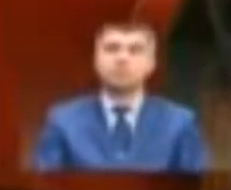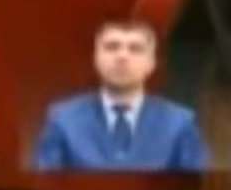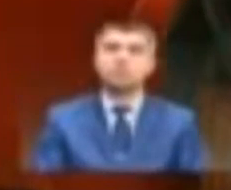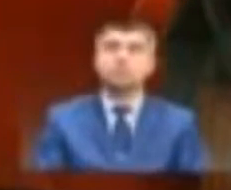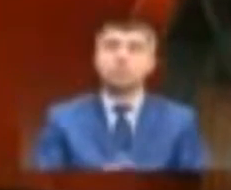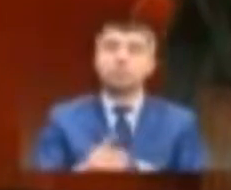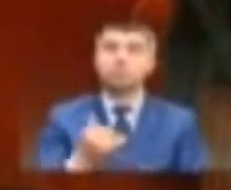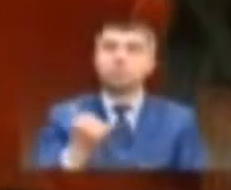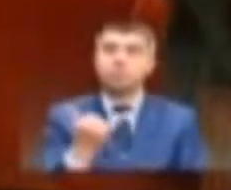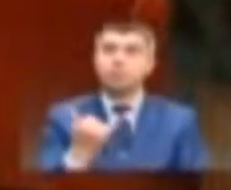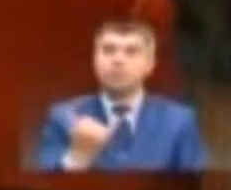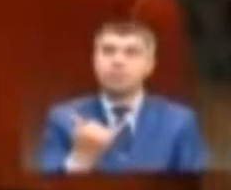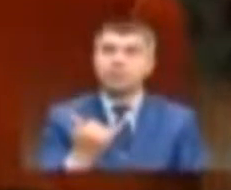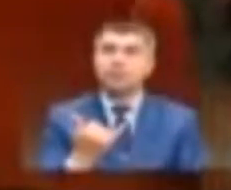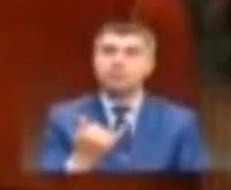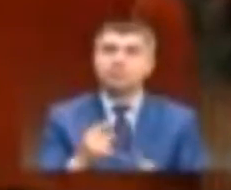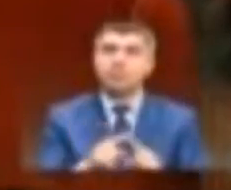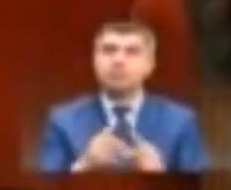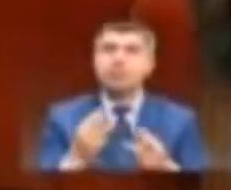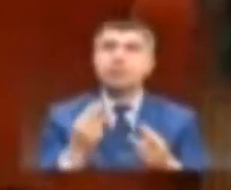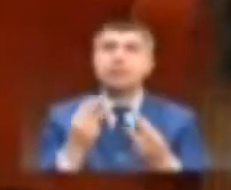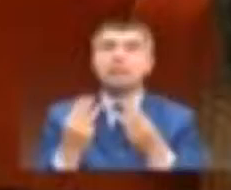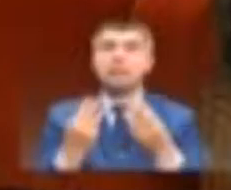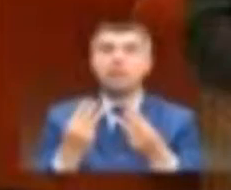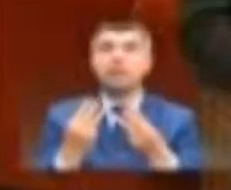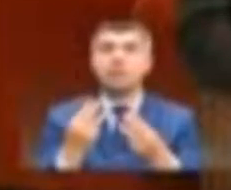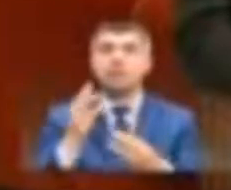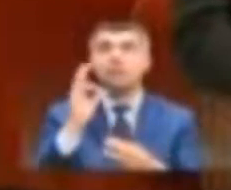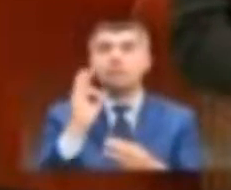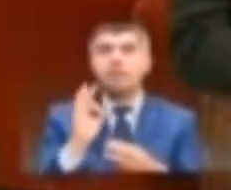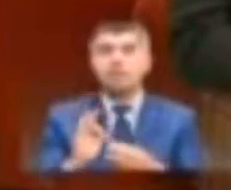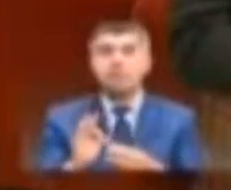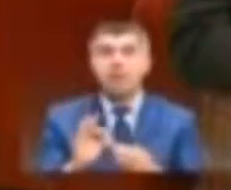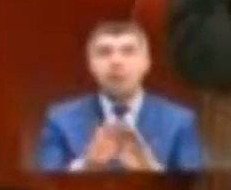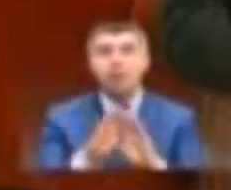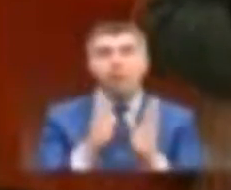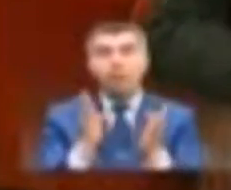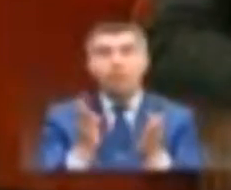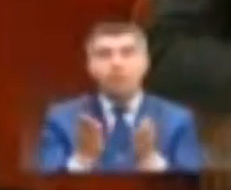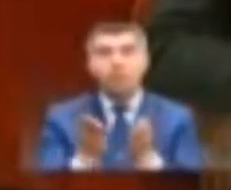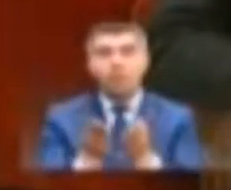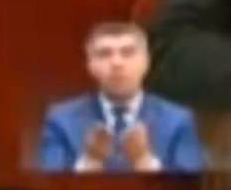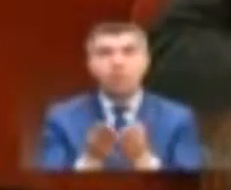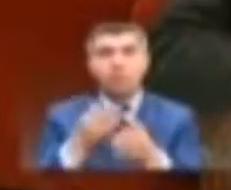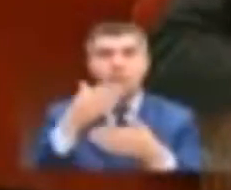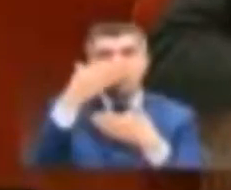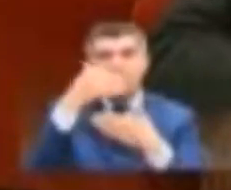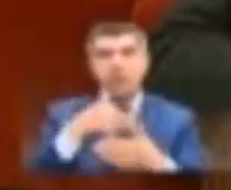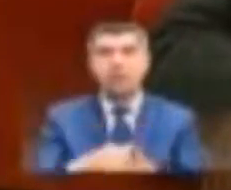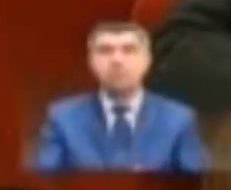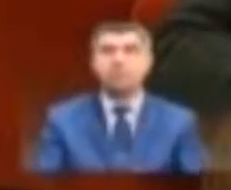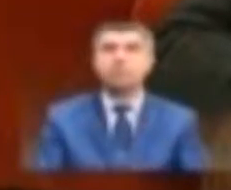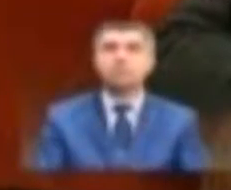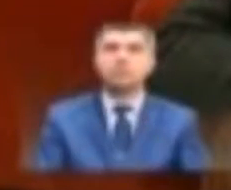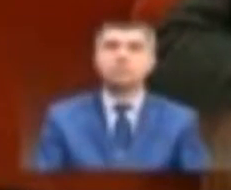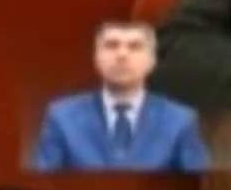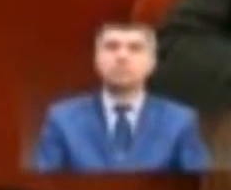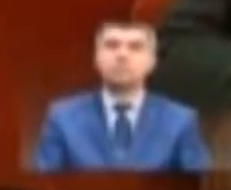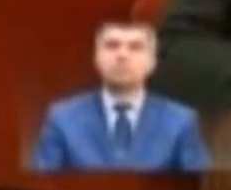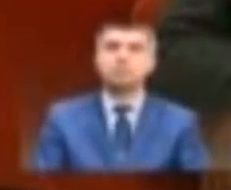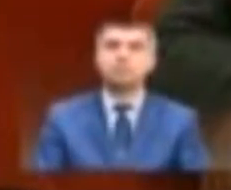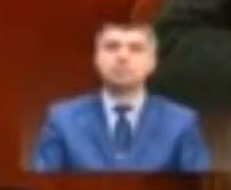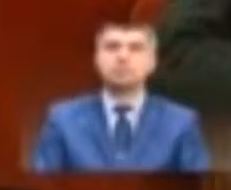مهمة مهمة إذا تشكل 33% في السياحة في المغرب.